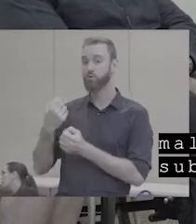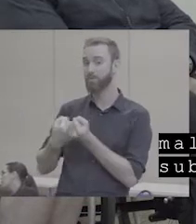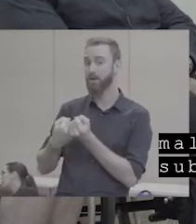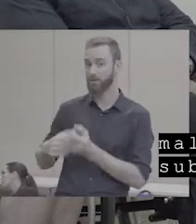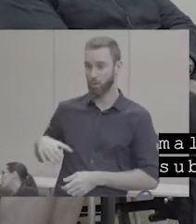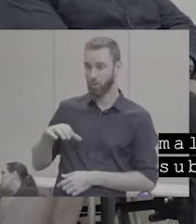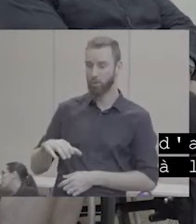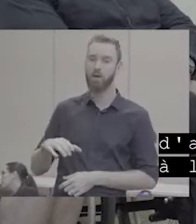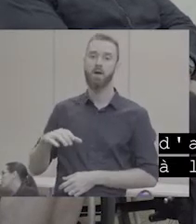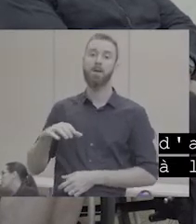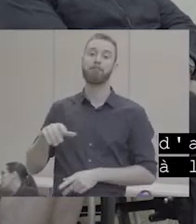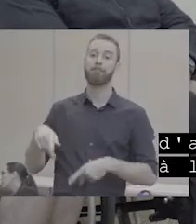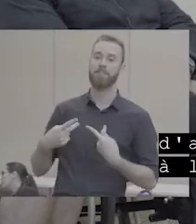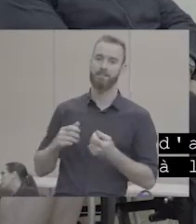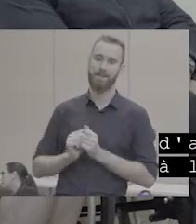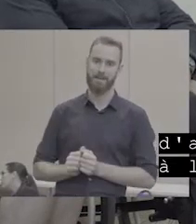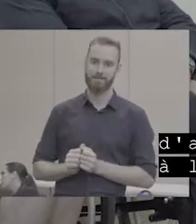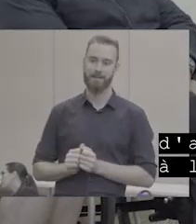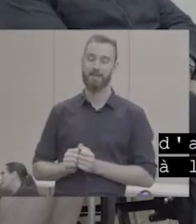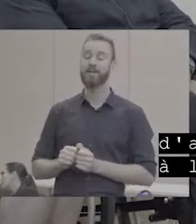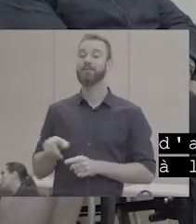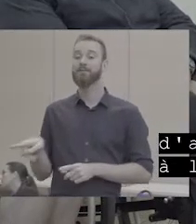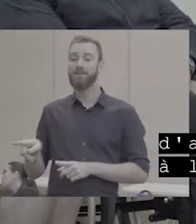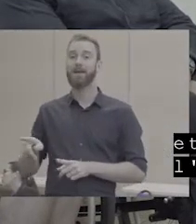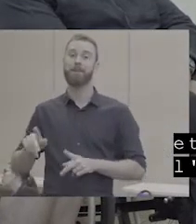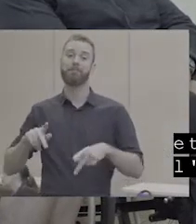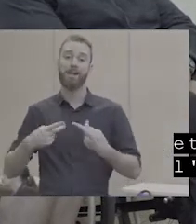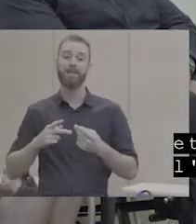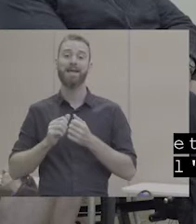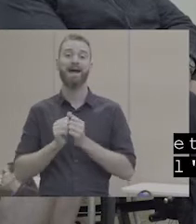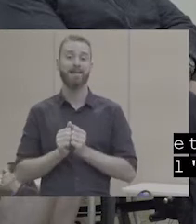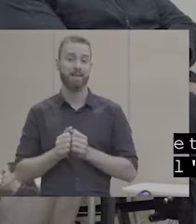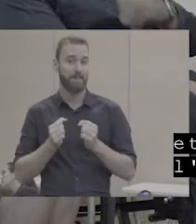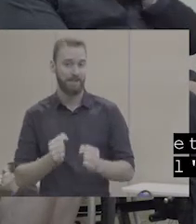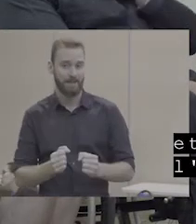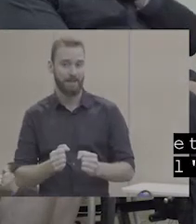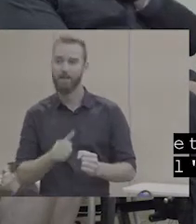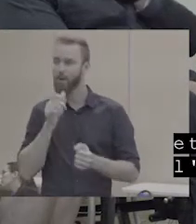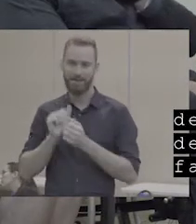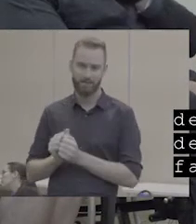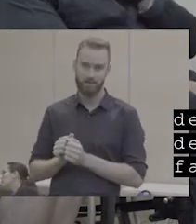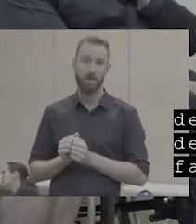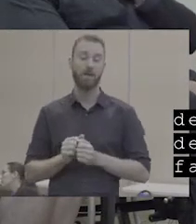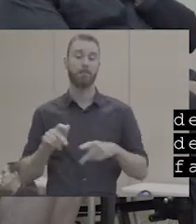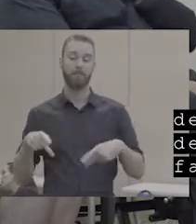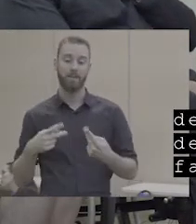permet d'adapter. C'est une subvention à l'adaptabilité et non à l'adaptation, à l'adaptabilité, donc de